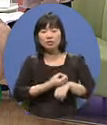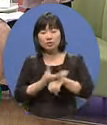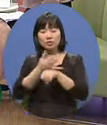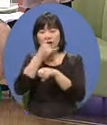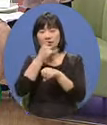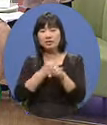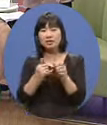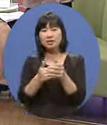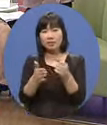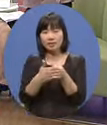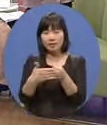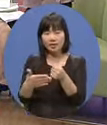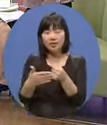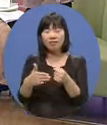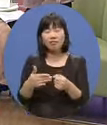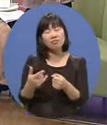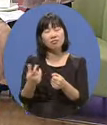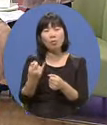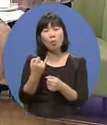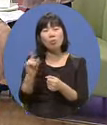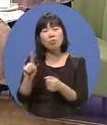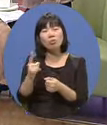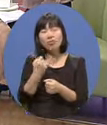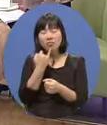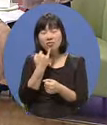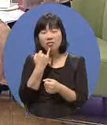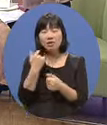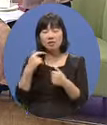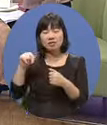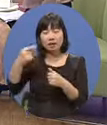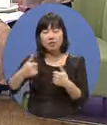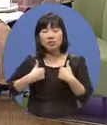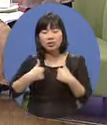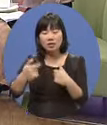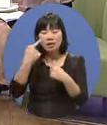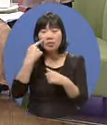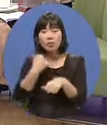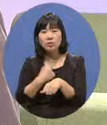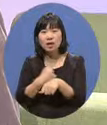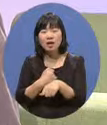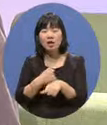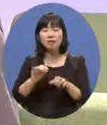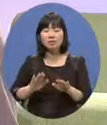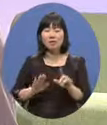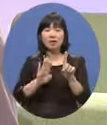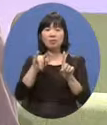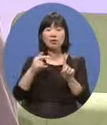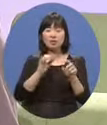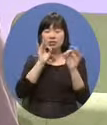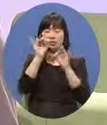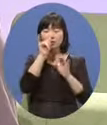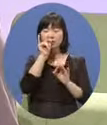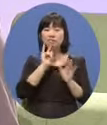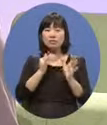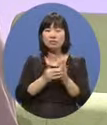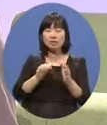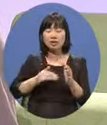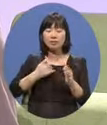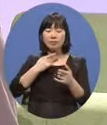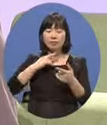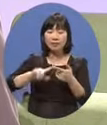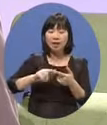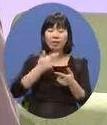전해지는 거예요. 그래서, 에이, 좀 그러면 어때? 다음에 열심히 해보자. 라든지 좀 이렇게 이번에 한번 실수를 하더라도 내 마음에